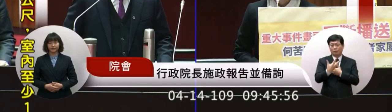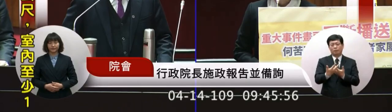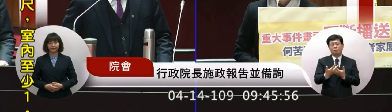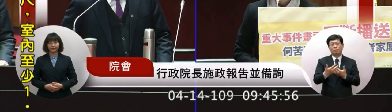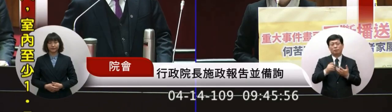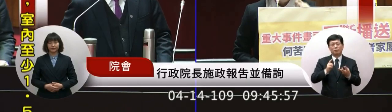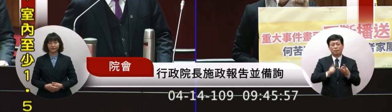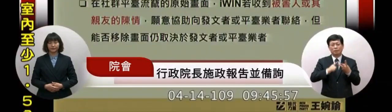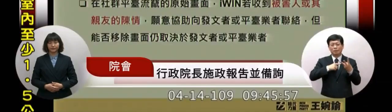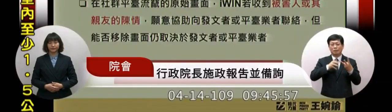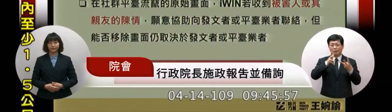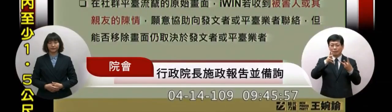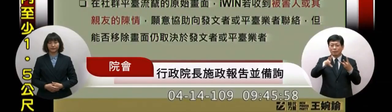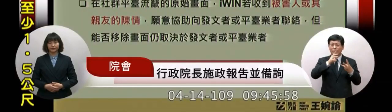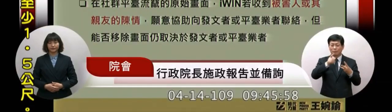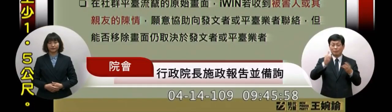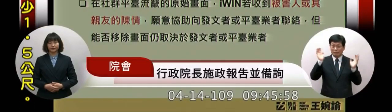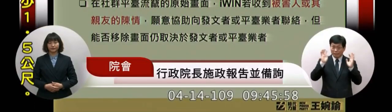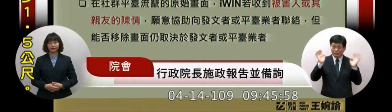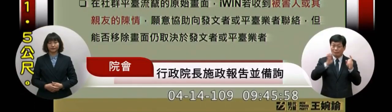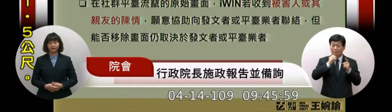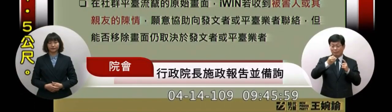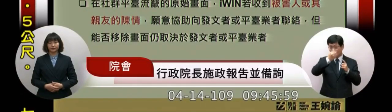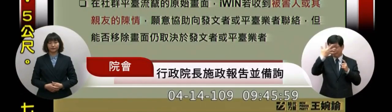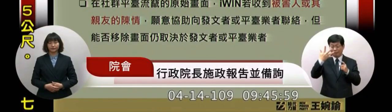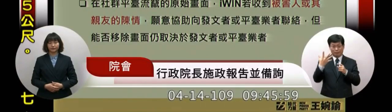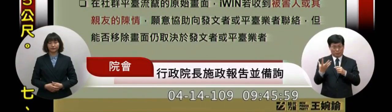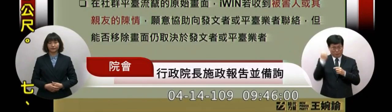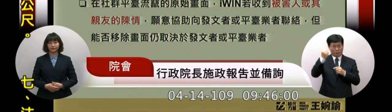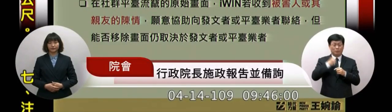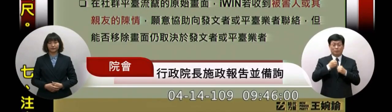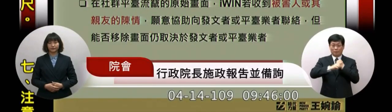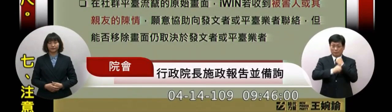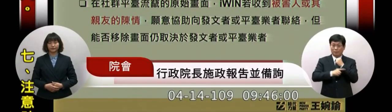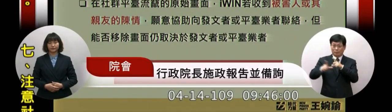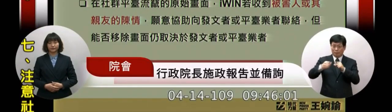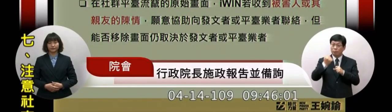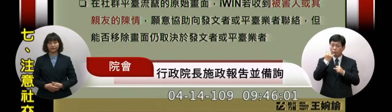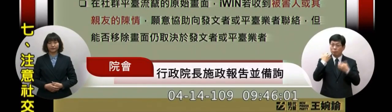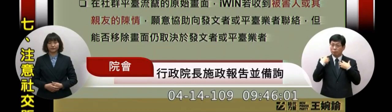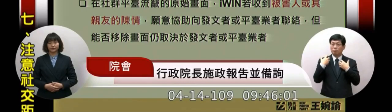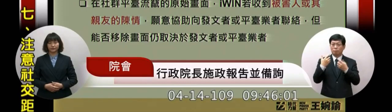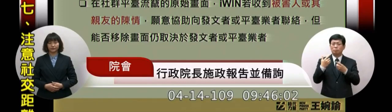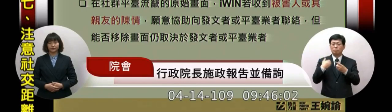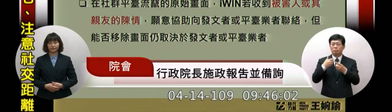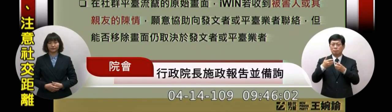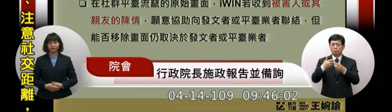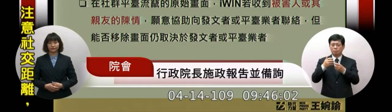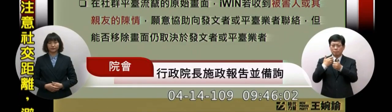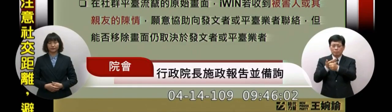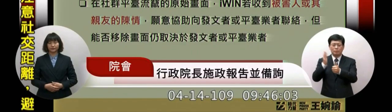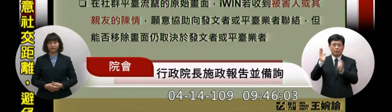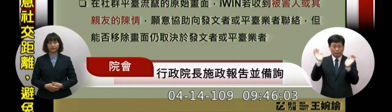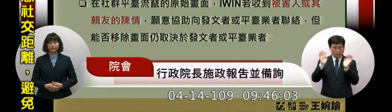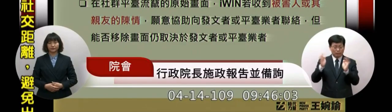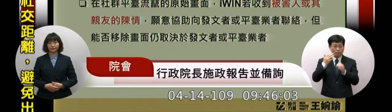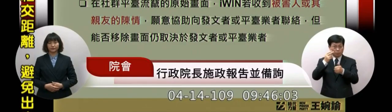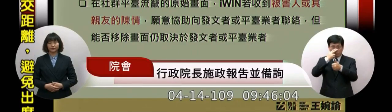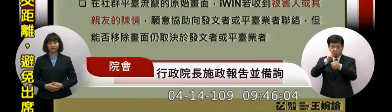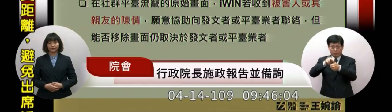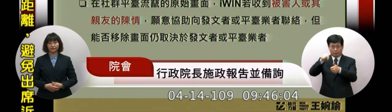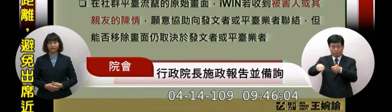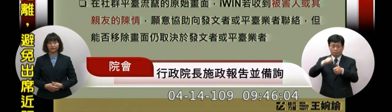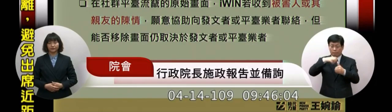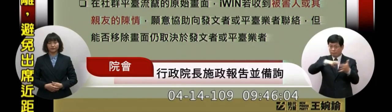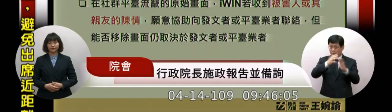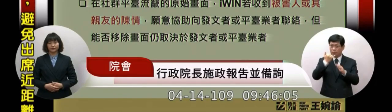我们甚至的请教了 iWin 这个儿少相关的权益的部分，它依照儿少法确实是可以赋予跟儿童相关、儿童有害儿童身心